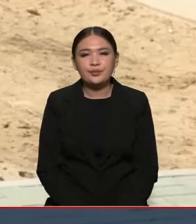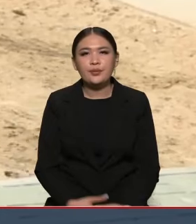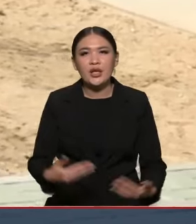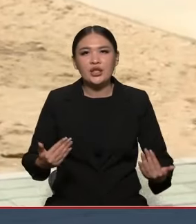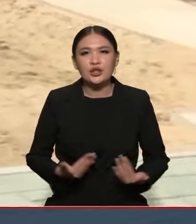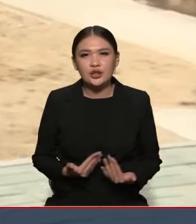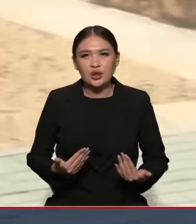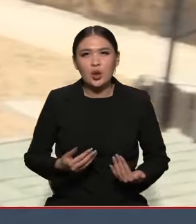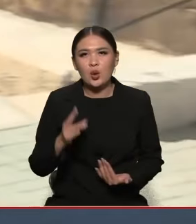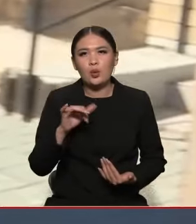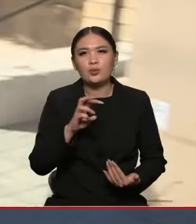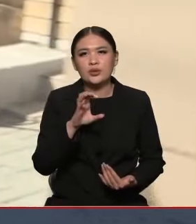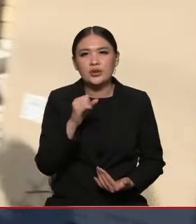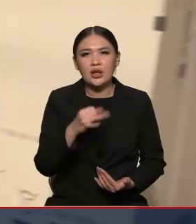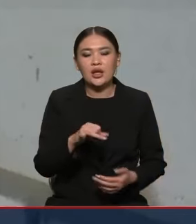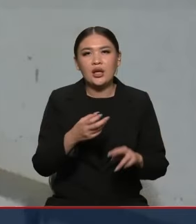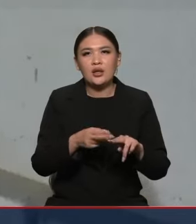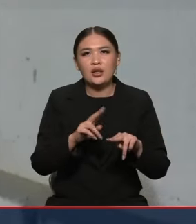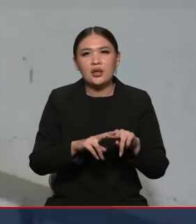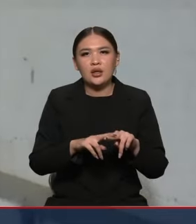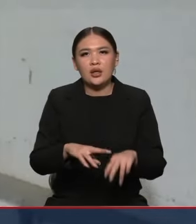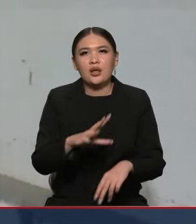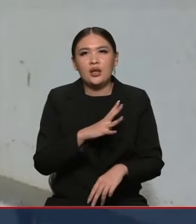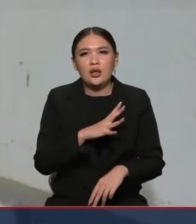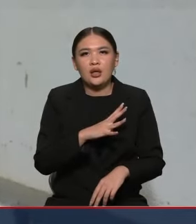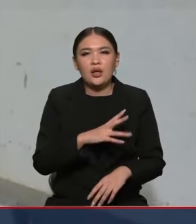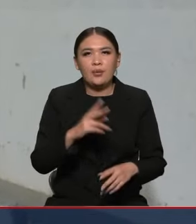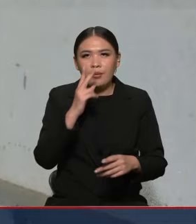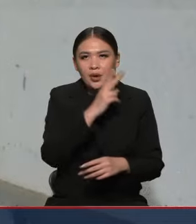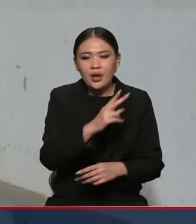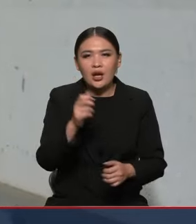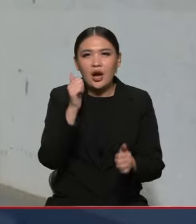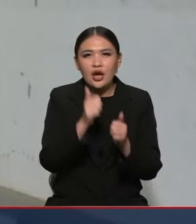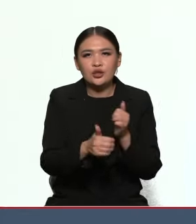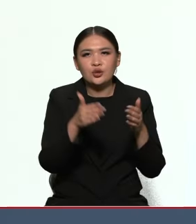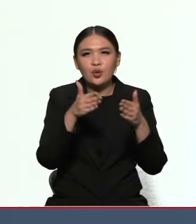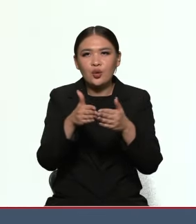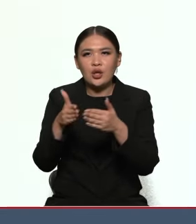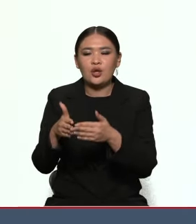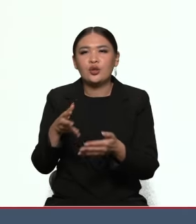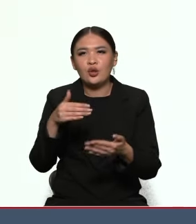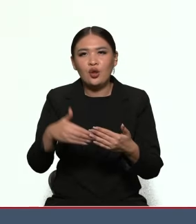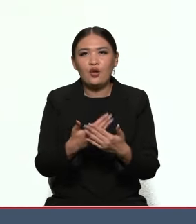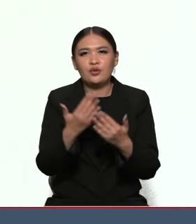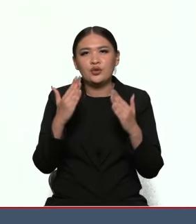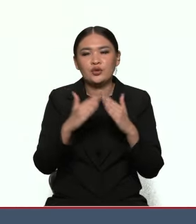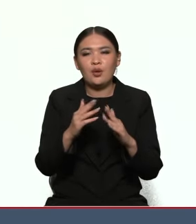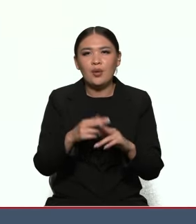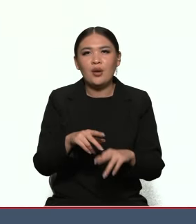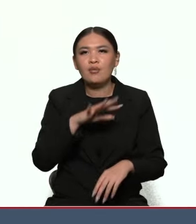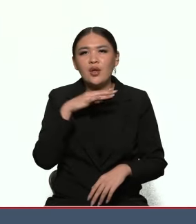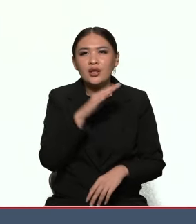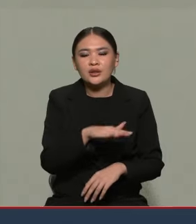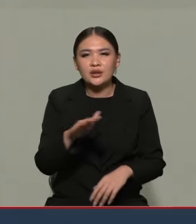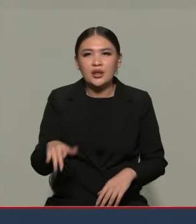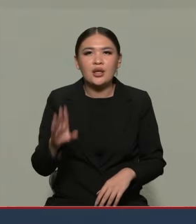Жительница села Хумсай Темирского района Нурия Жуменова обходит и рассматривает каждый уголок своего нового дома. Многодетная мама не скрывает